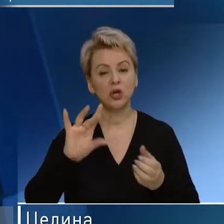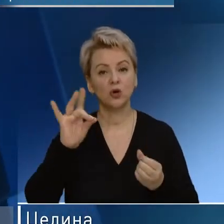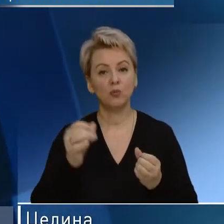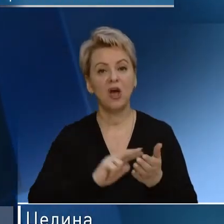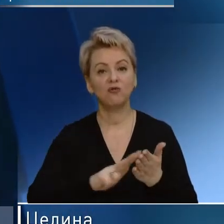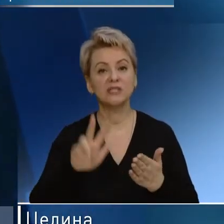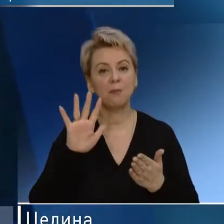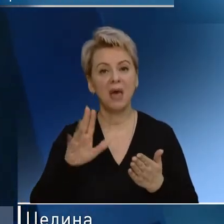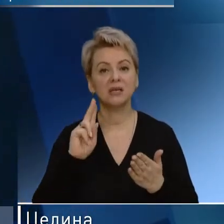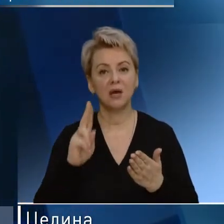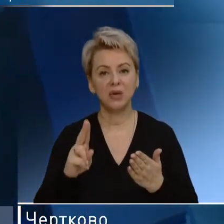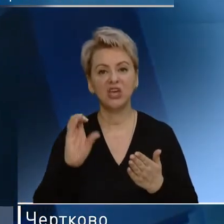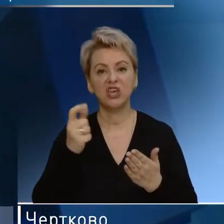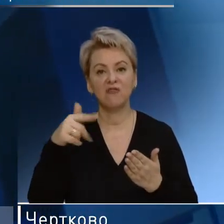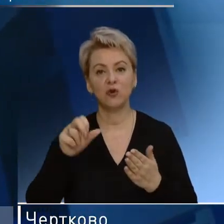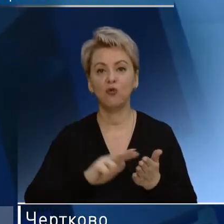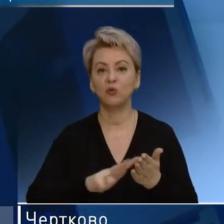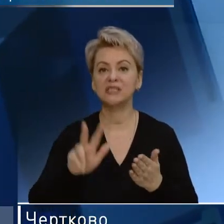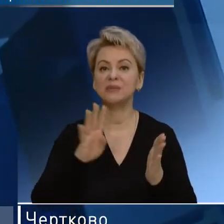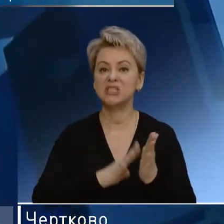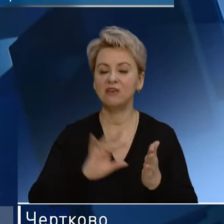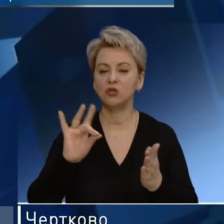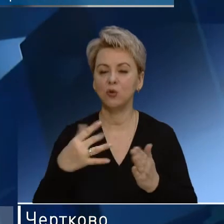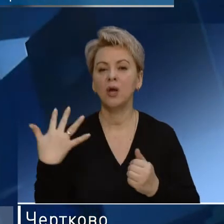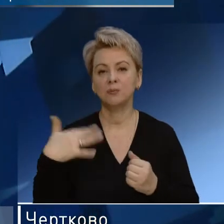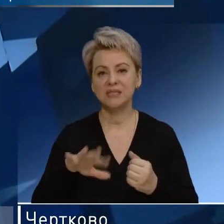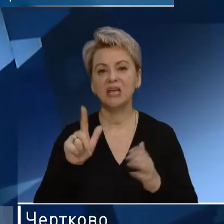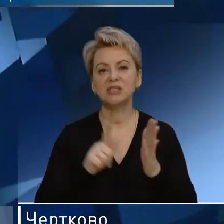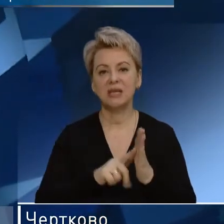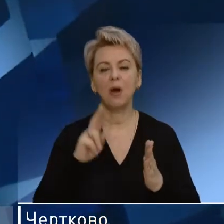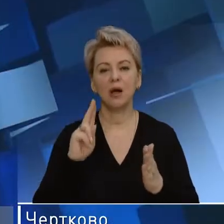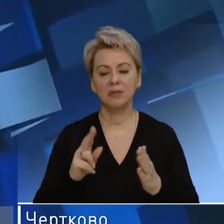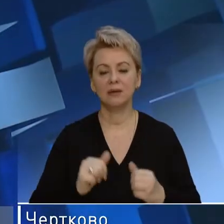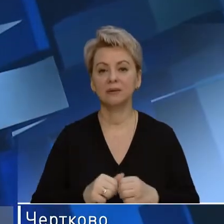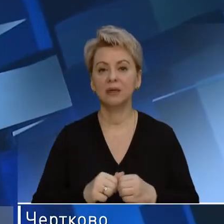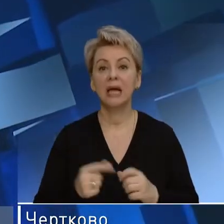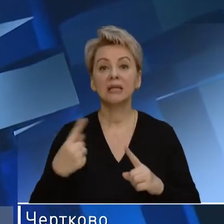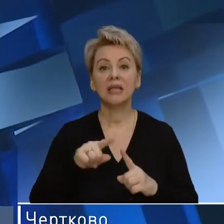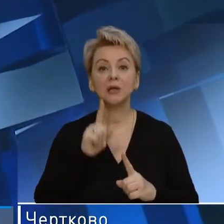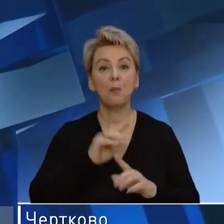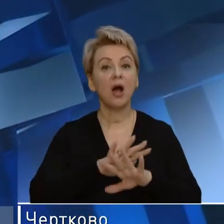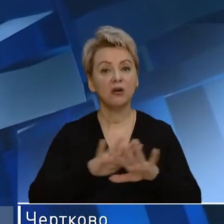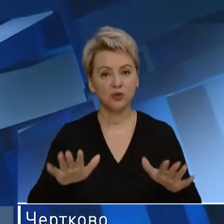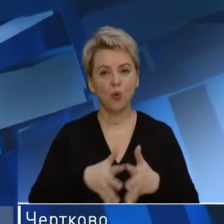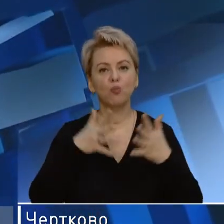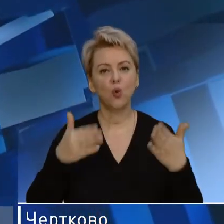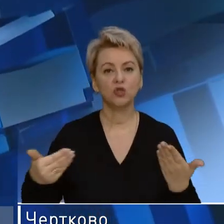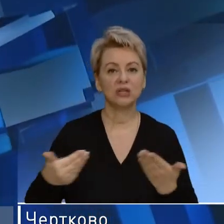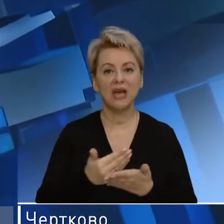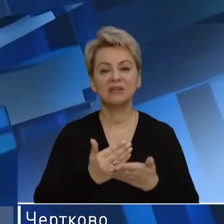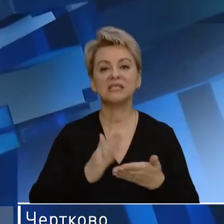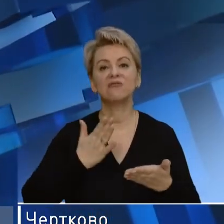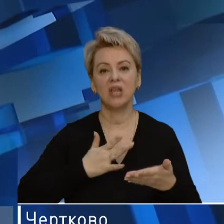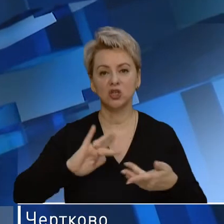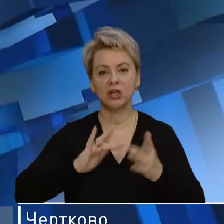рубля 85 копеек, евро 89 рублей 57 копеек. На этом пока все. Еще больше